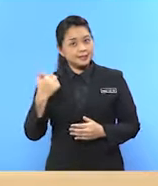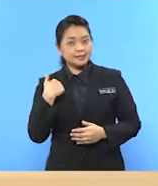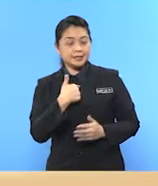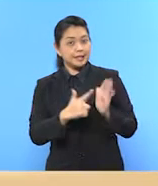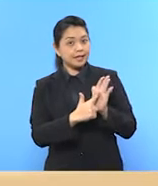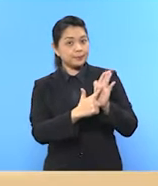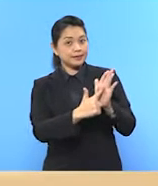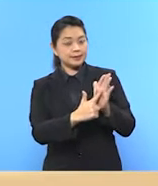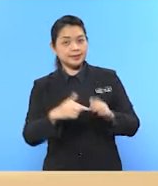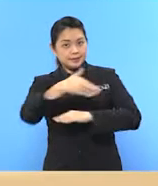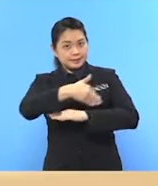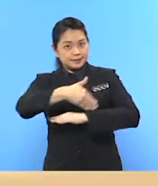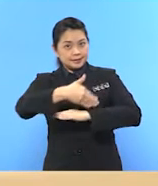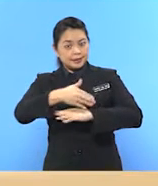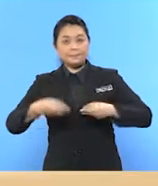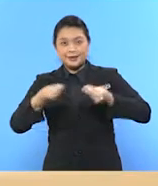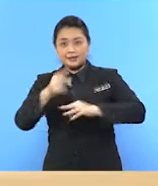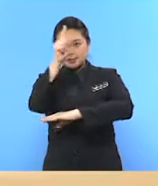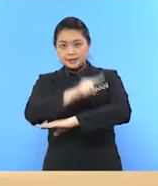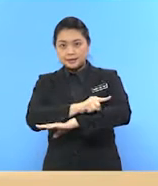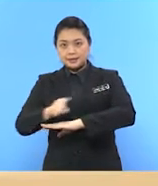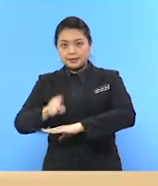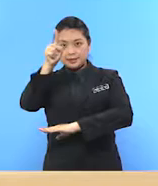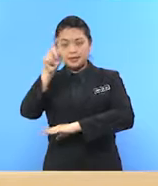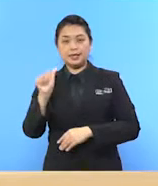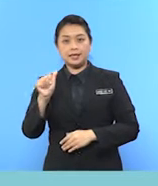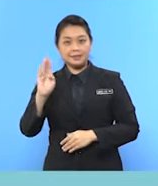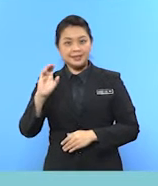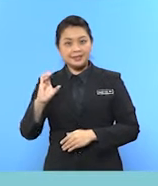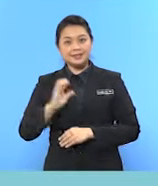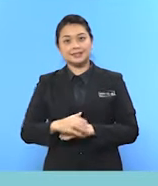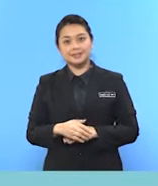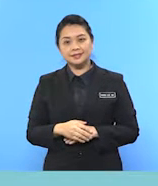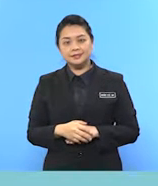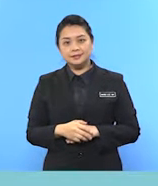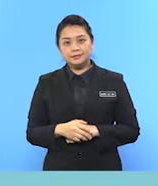Mari kita labelkan sisi-sisi bagi segitiga ABC.